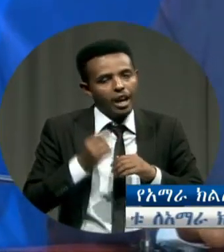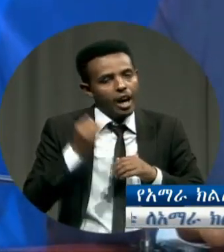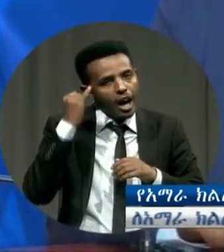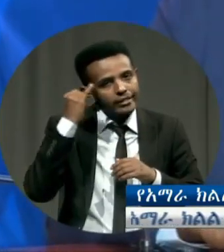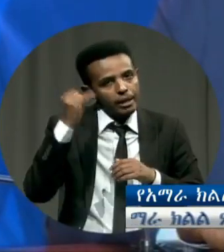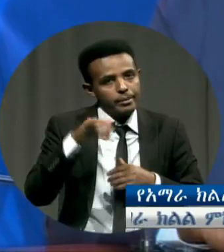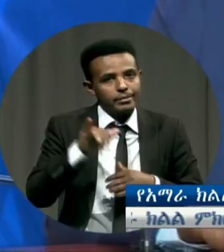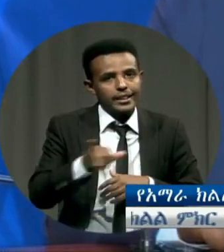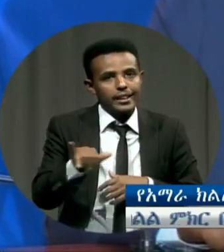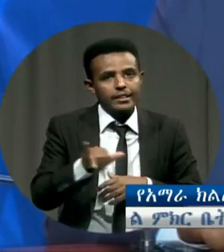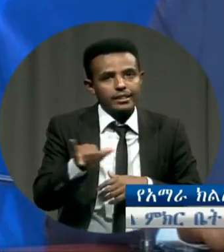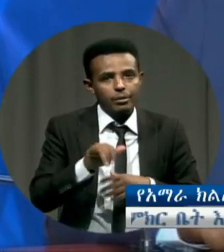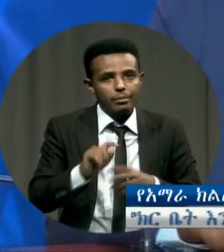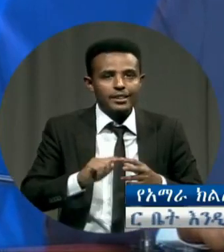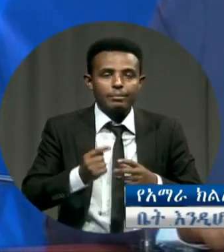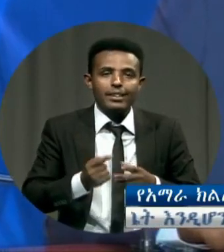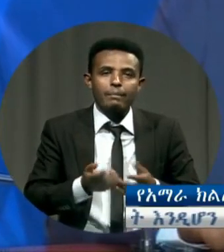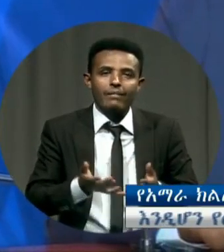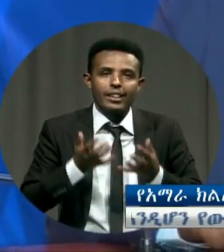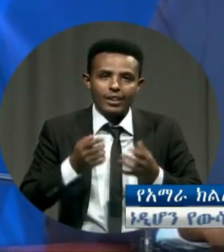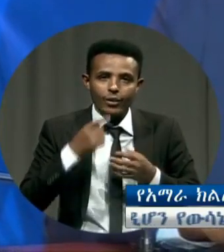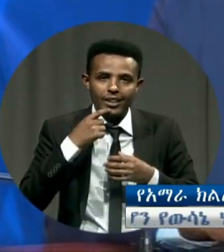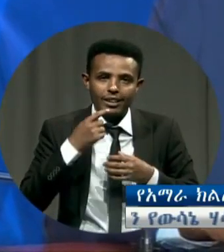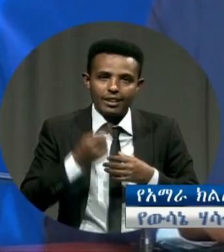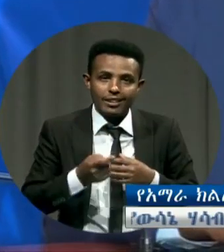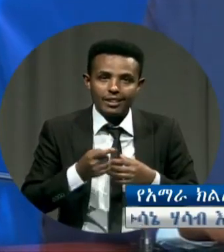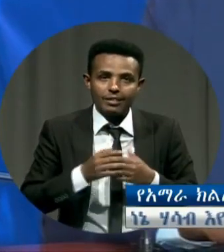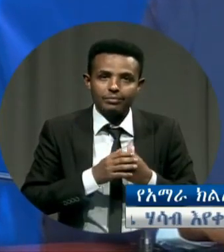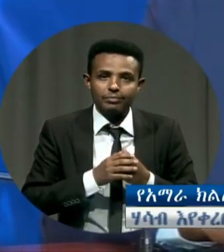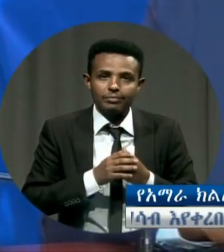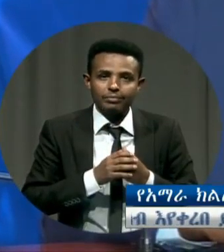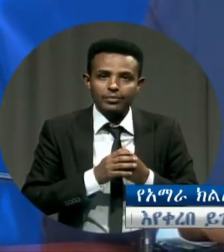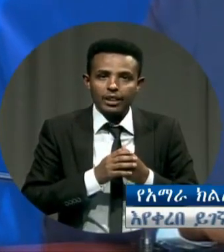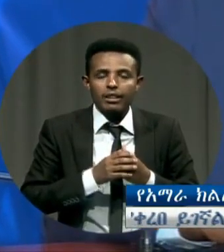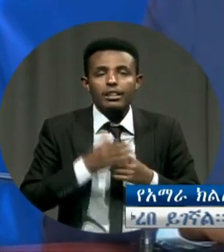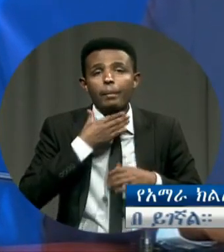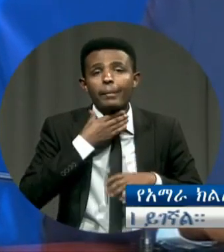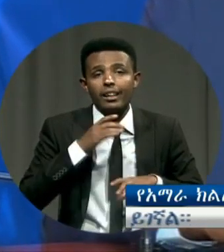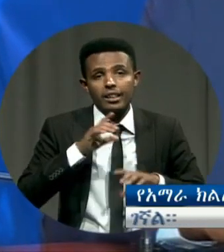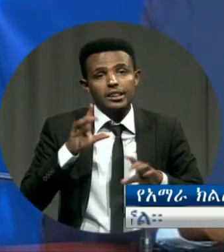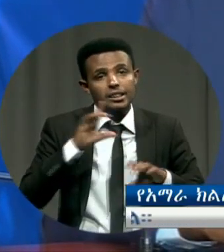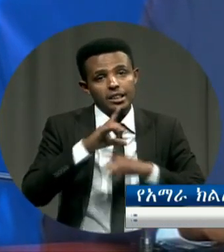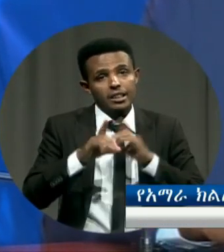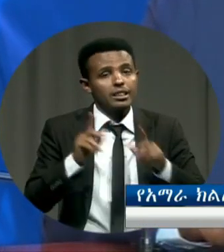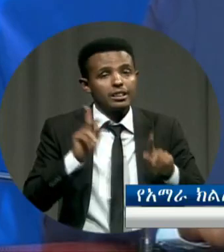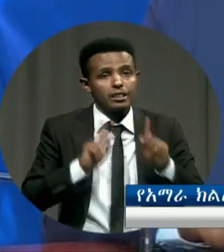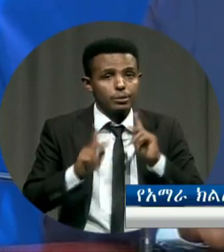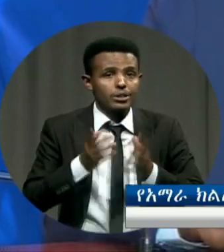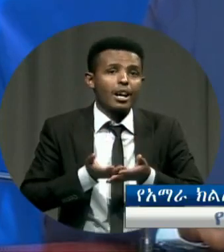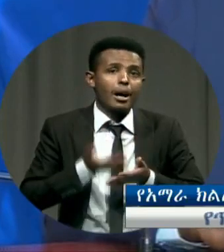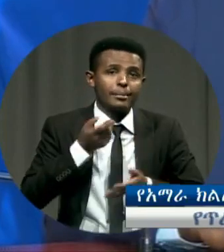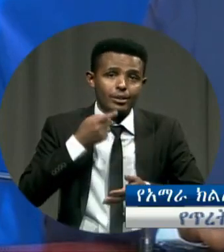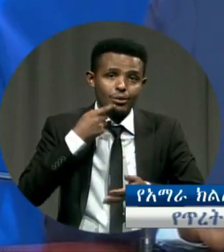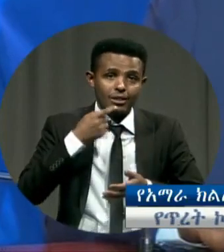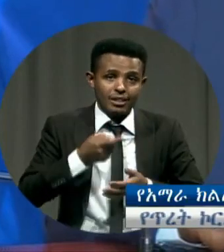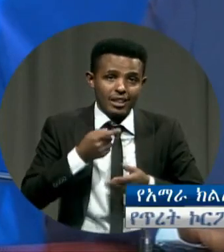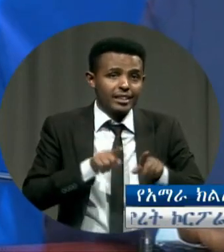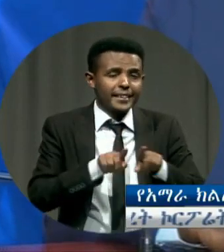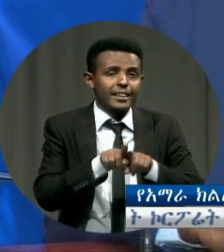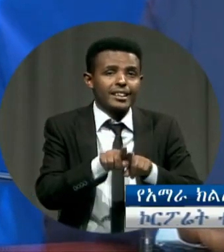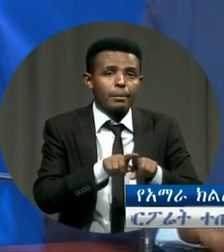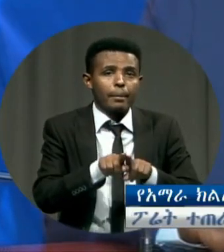ሐሳቤን ከዚህ ነው መጀመር መፈልገው። እኔ ይሄ የአማራ ክልል ህዝቦች ሀብት ነው ሚለው ላይ